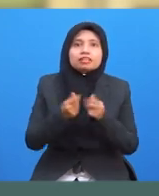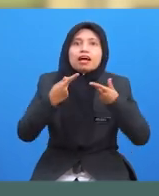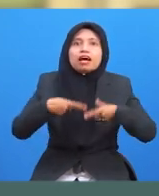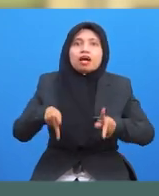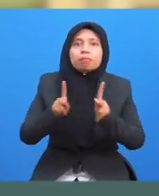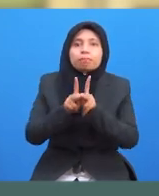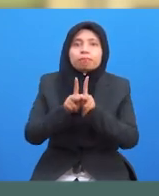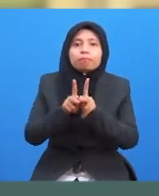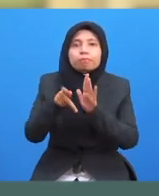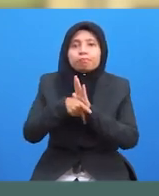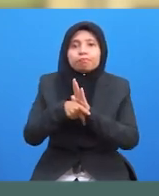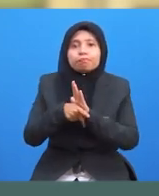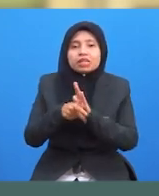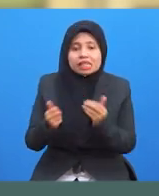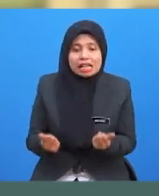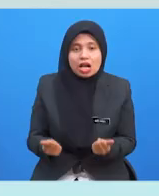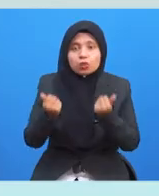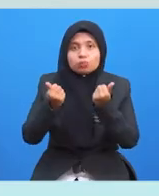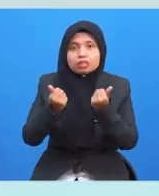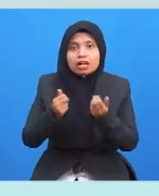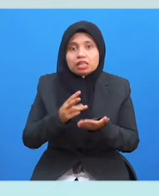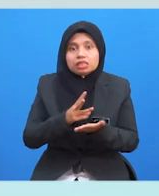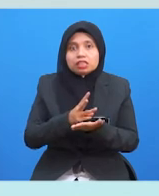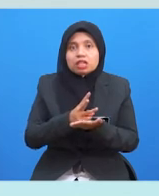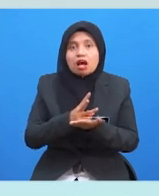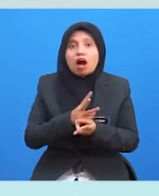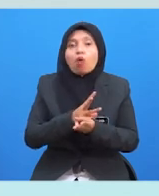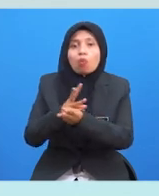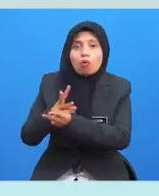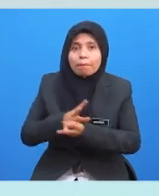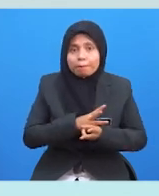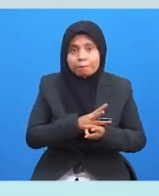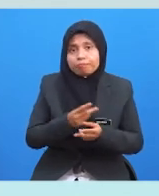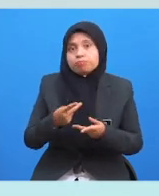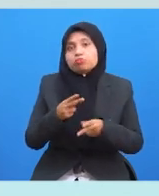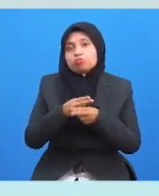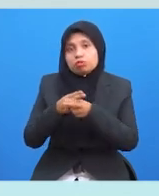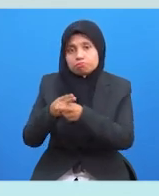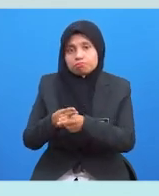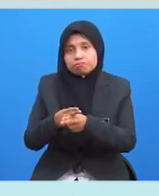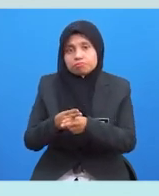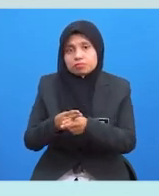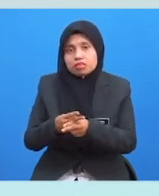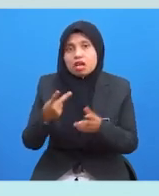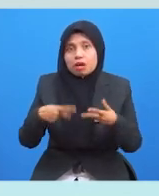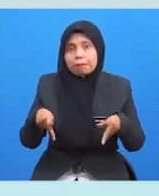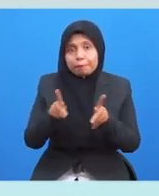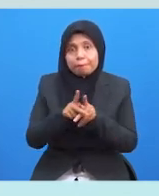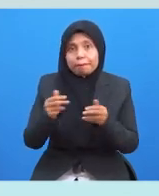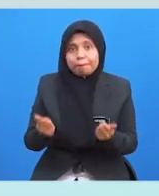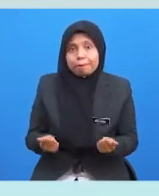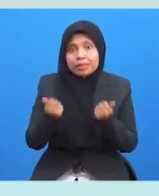kepentingan pengangkutan awam pula. Kepentingan pengangkutan awam ialah